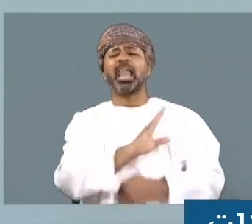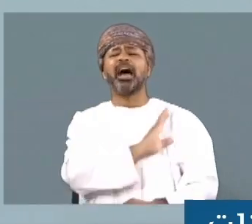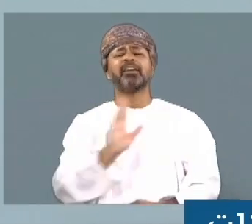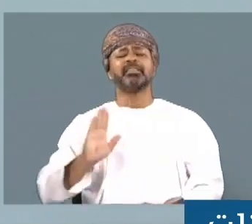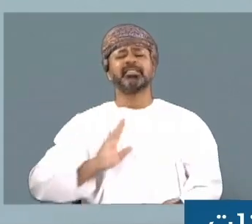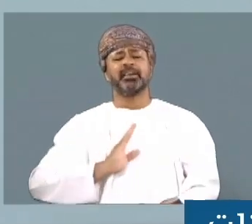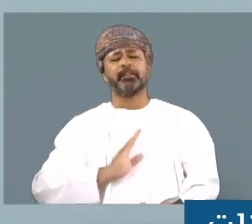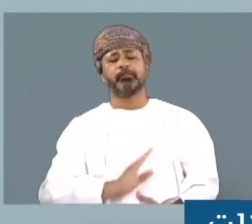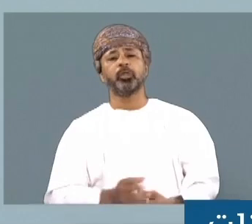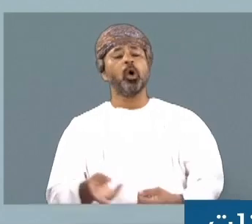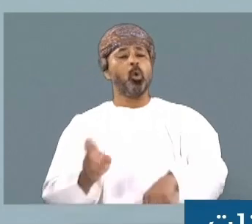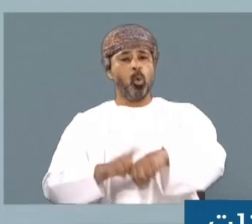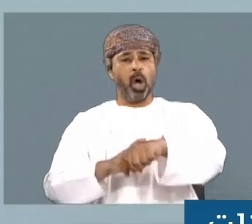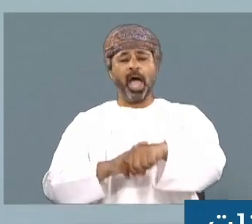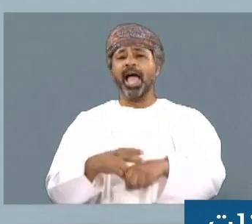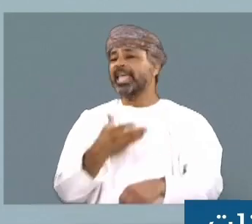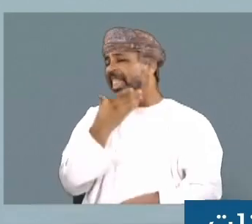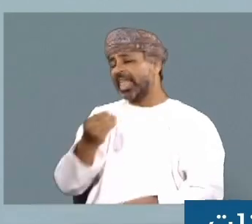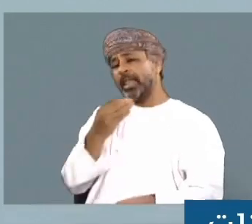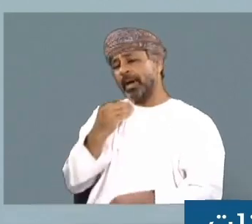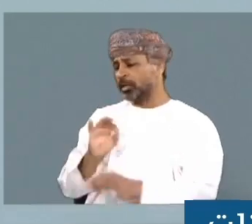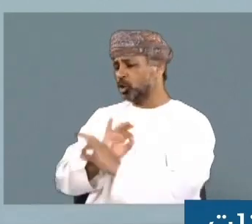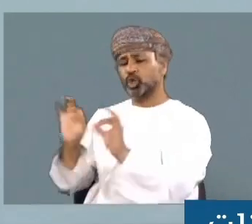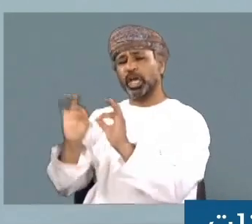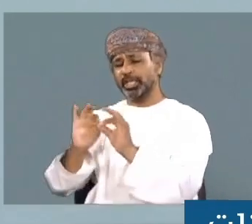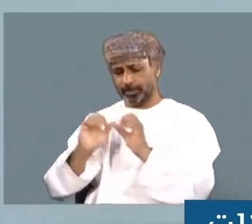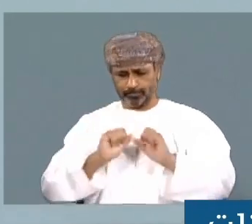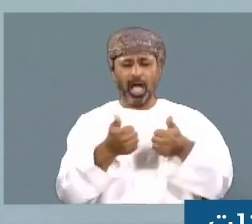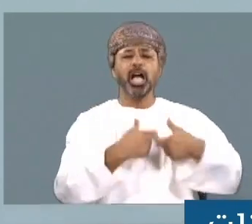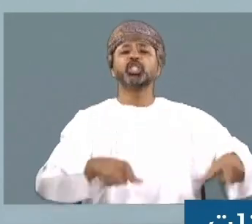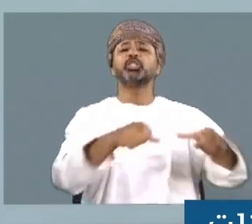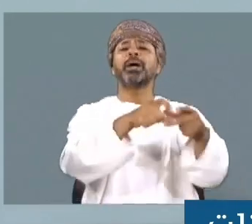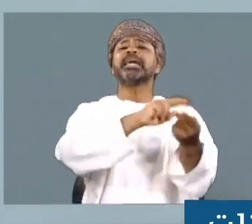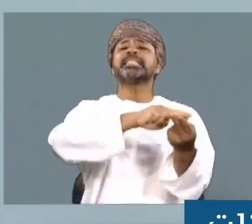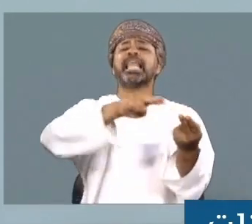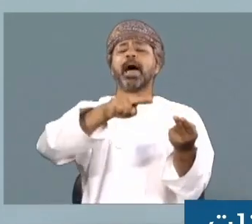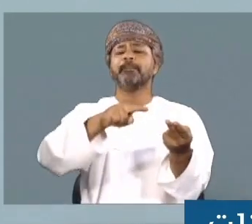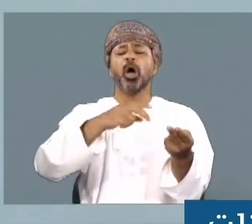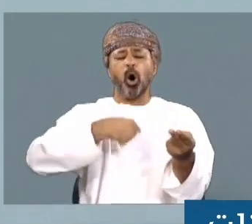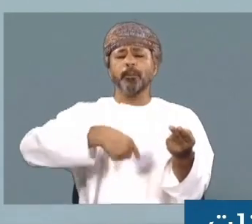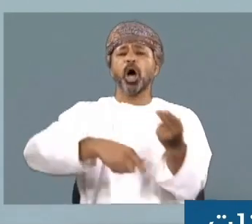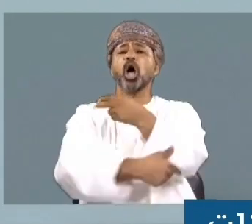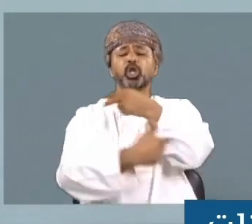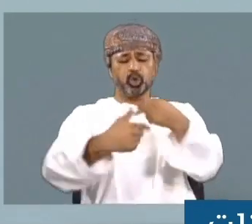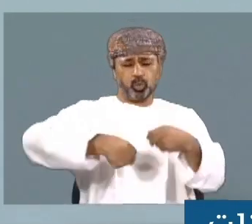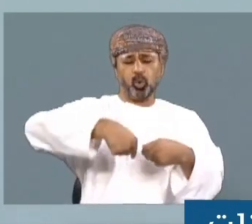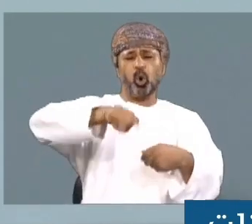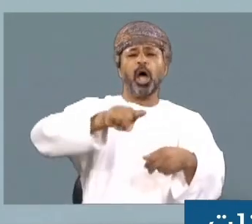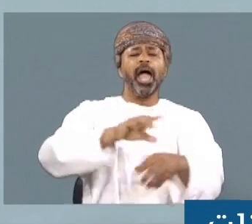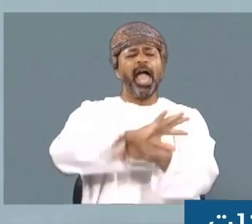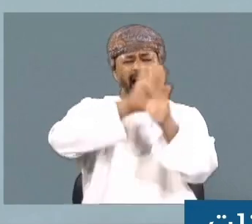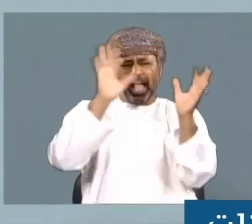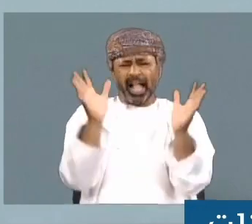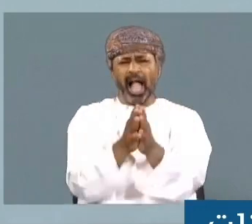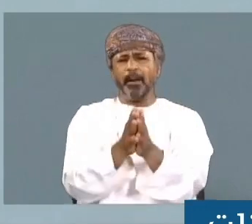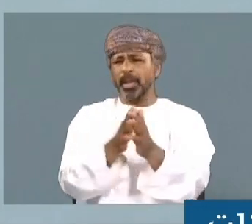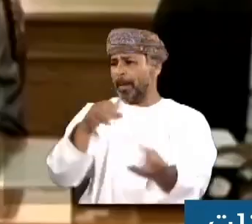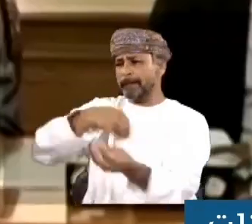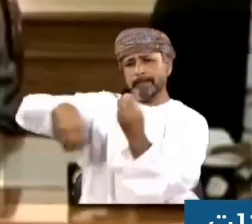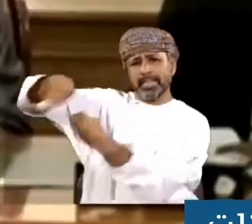أفغانستان. بدورها أعلنت طالبان استعدادها لبدء محادثات سلام في غضون أسبوع من اكتمال تبادل